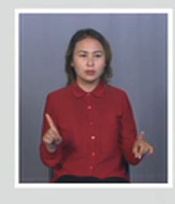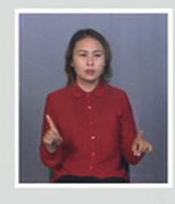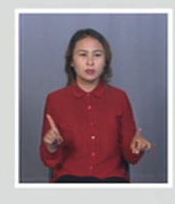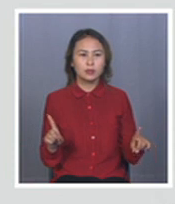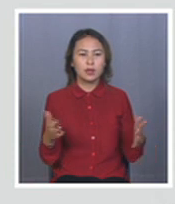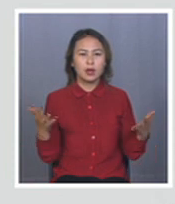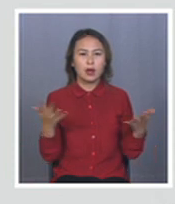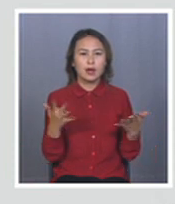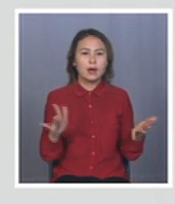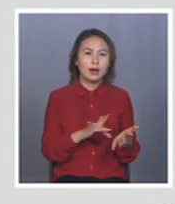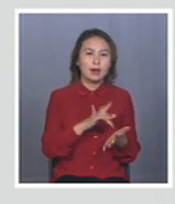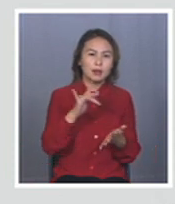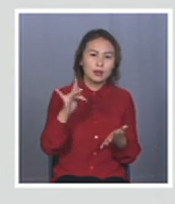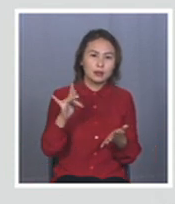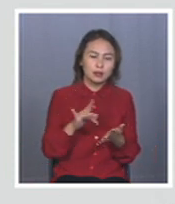қай қалада